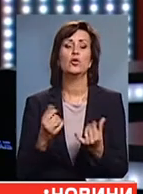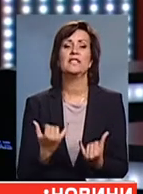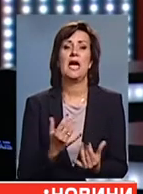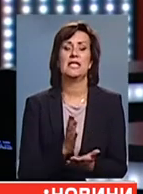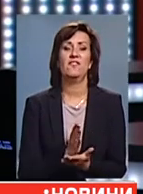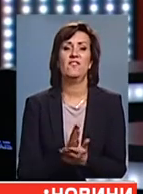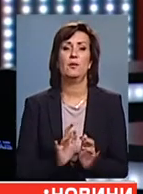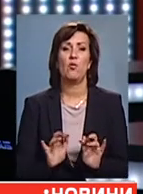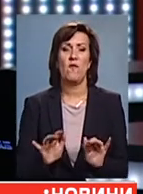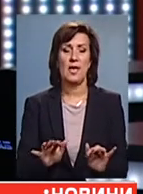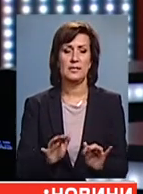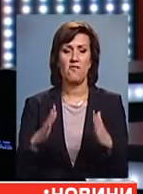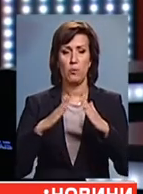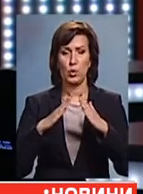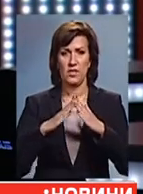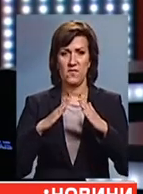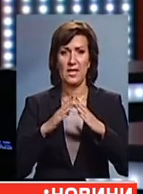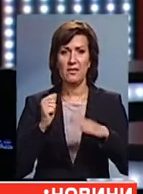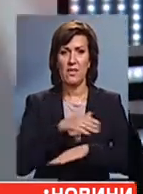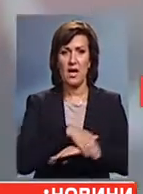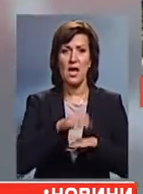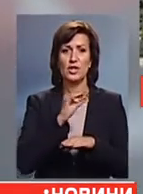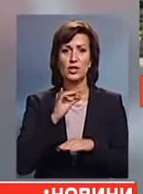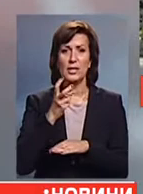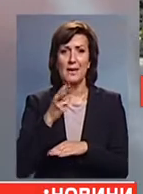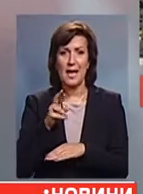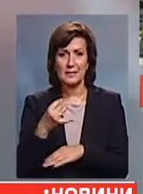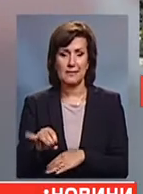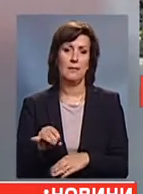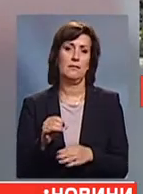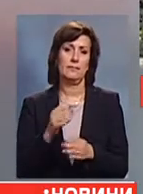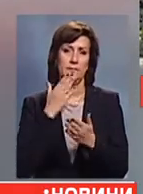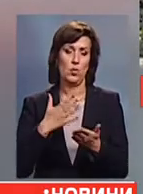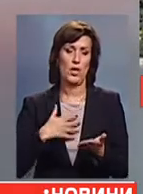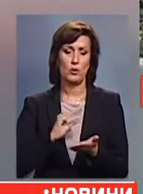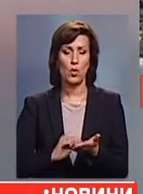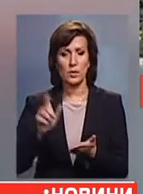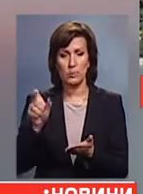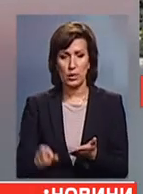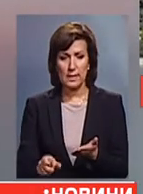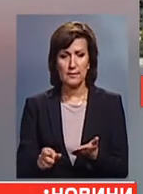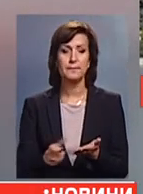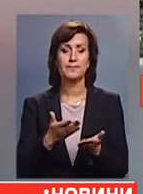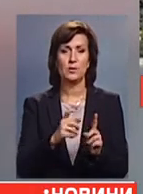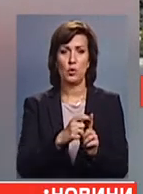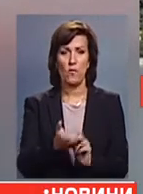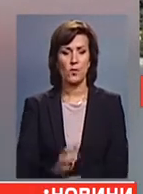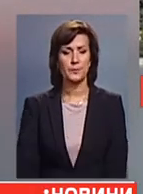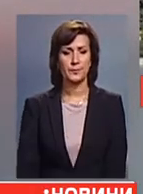зараз відбувається в будівлі на Жилянській, спитаємо Григорія Пирліка. Він на прямому зв'язку. Григорію, тобі слово.